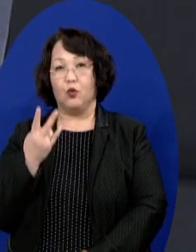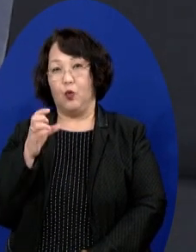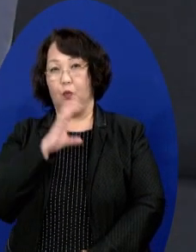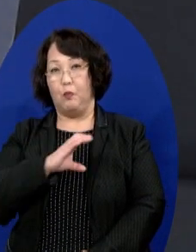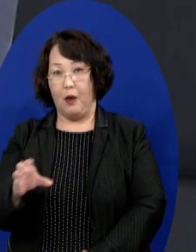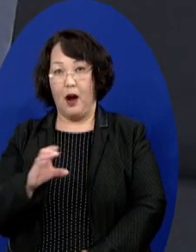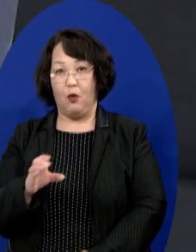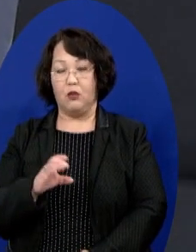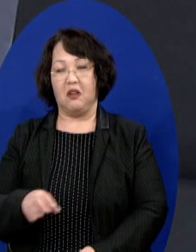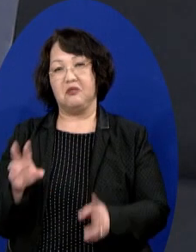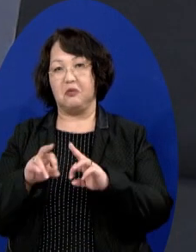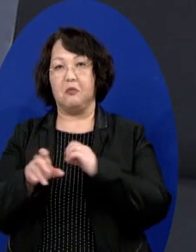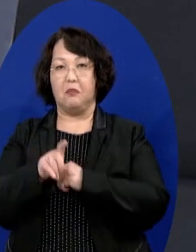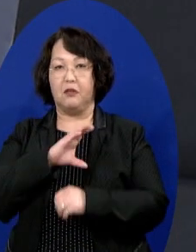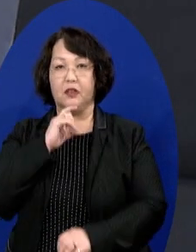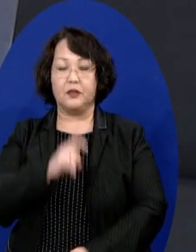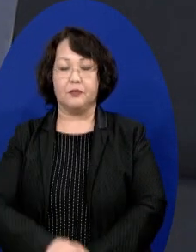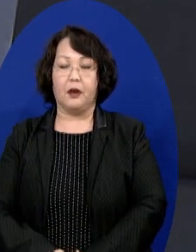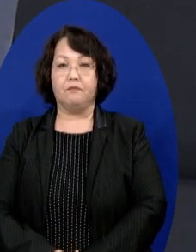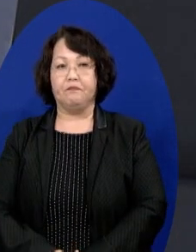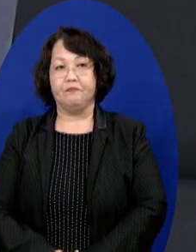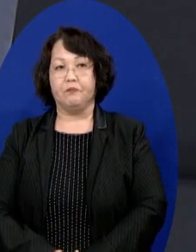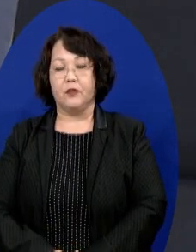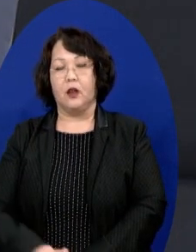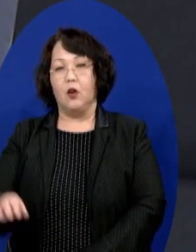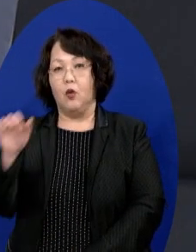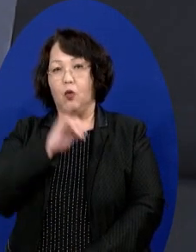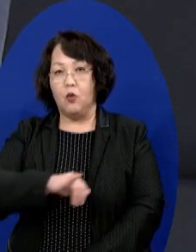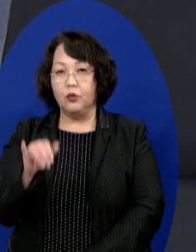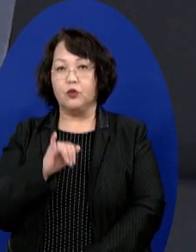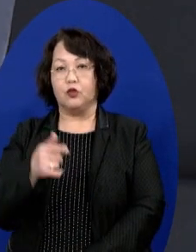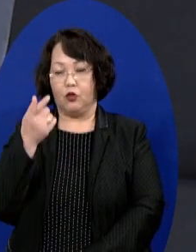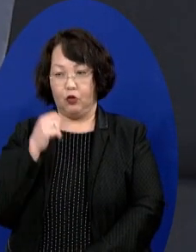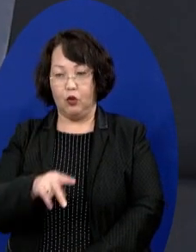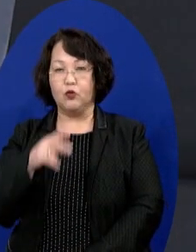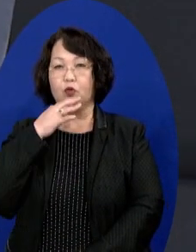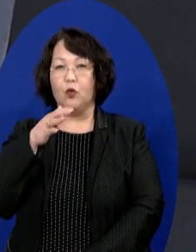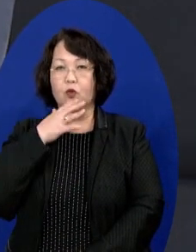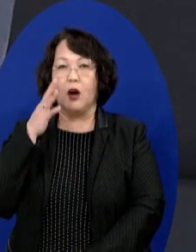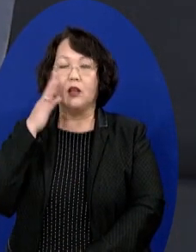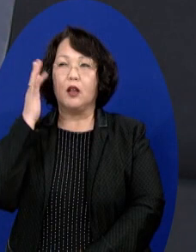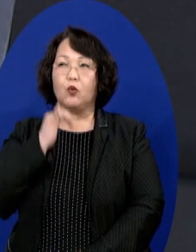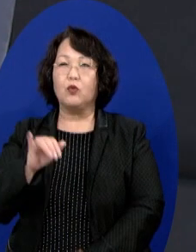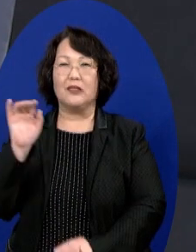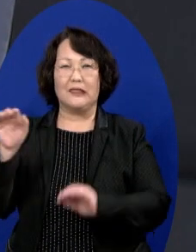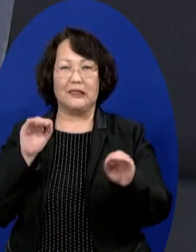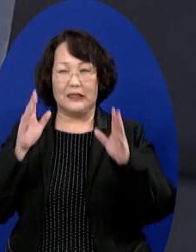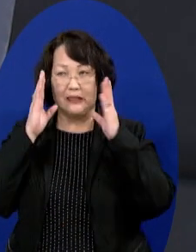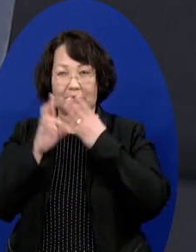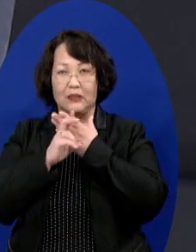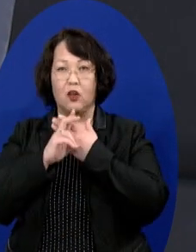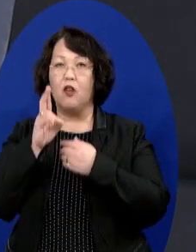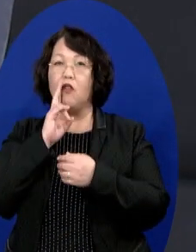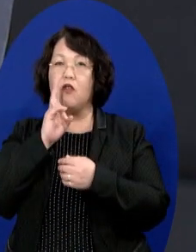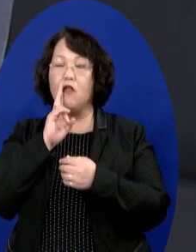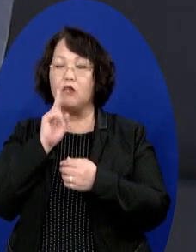байгууллагын хүнсүүдэд аж ахуйн байгууллаас гаргасан байна. За тэгээ улс орнуудад өгж байгаа гол зөвлөгөө юу байна вэ гэхээр хүнсний хангамж нөөц